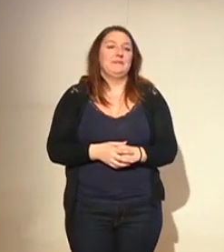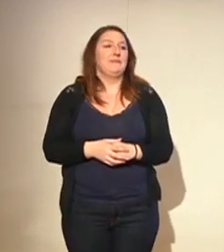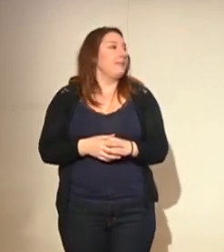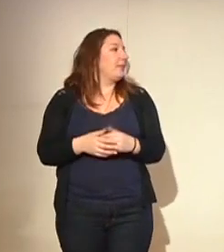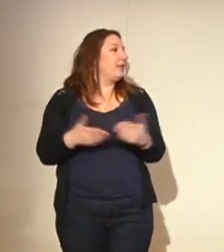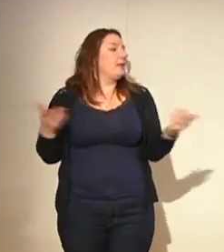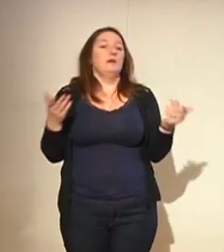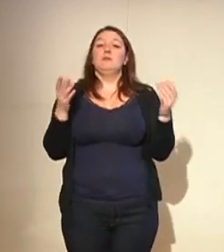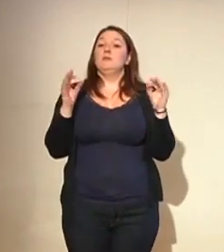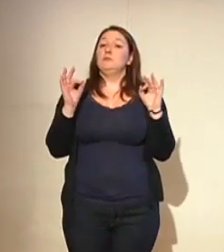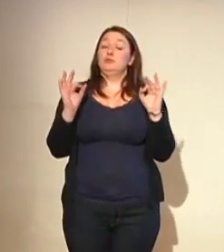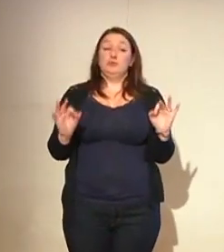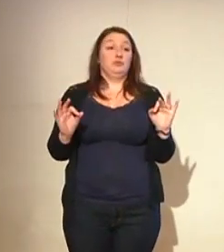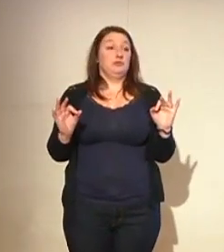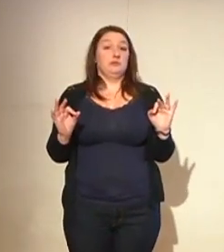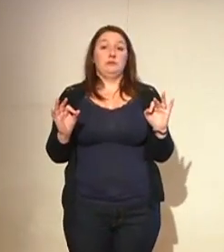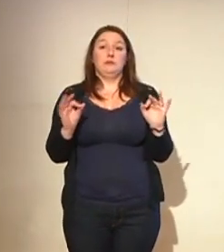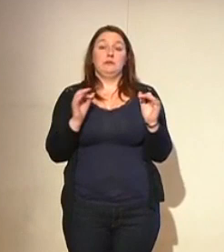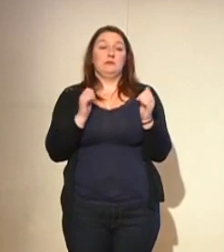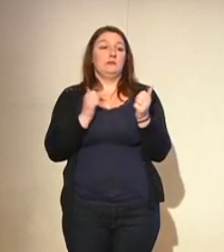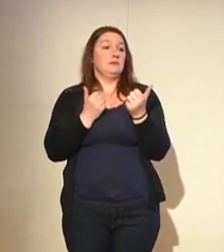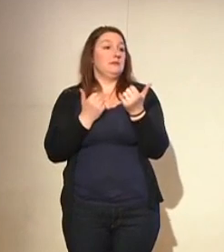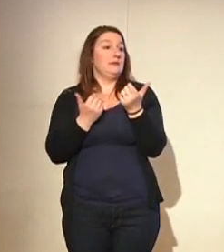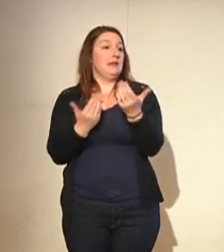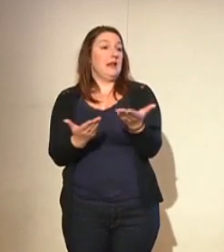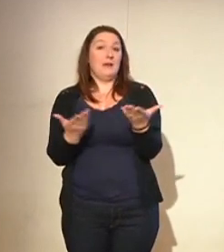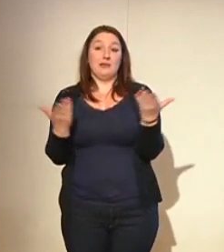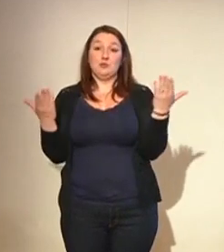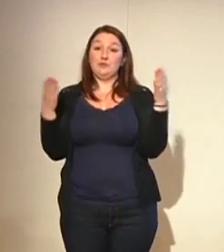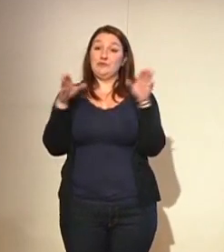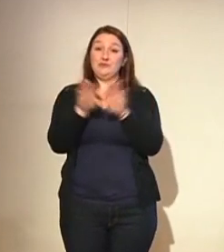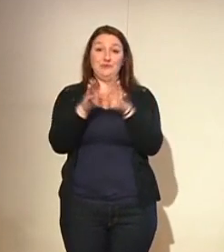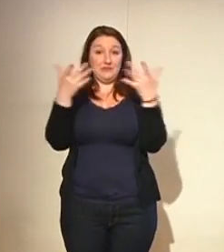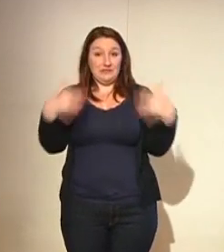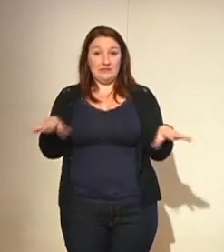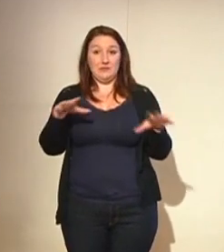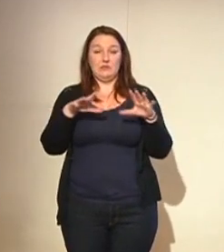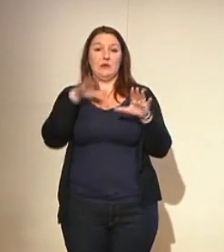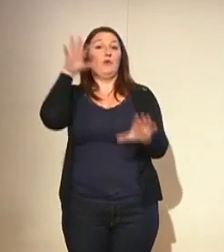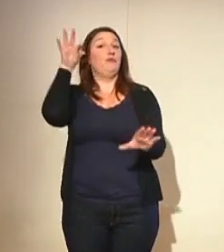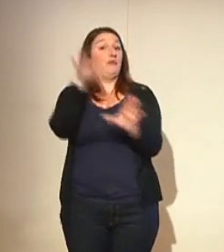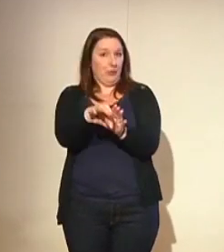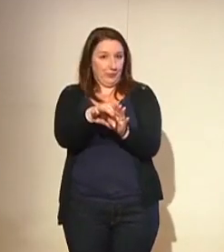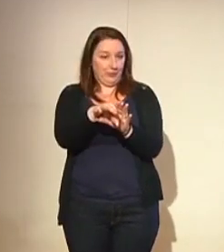cela clos pour cette délibération et donc je soumets au vote l'ensemble de la